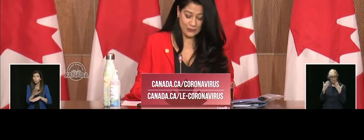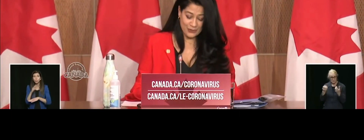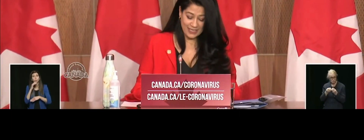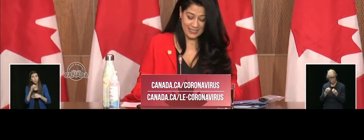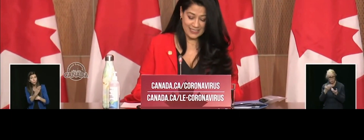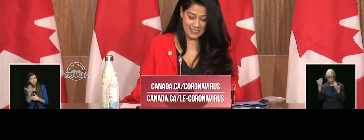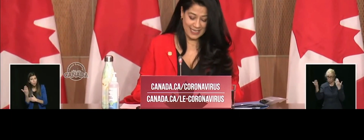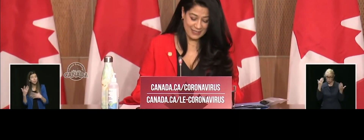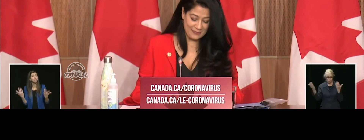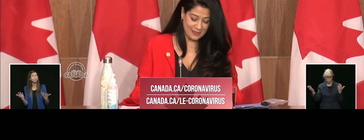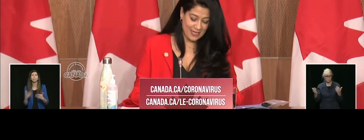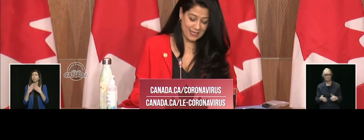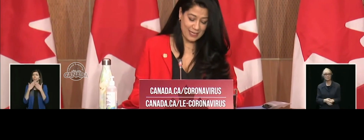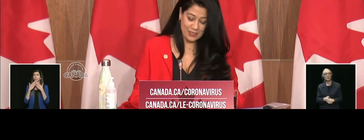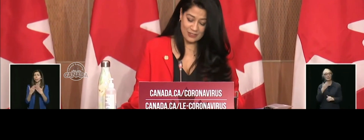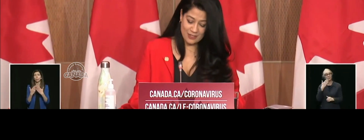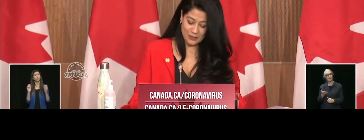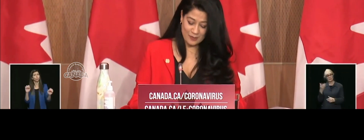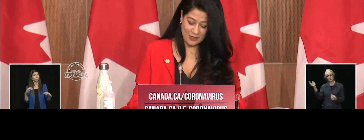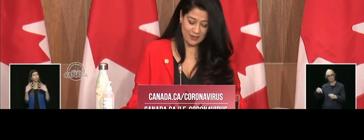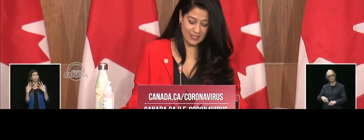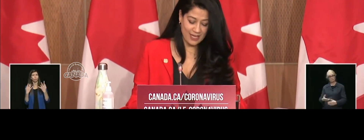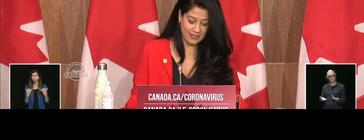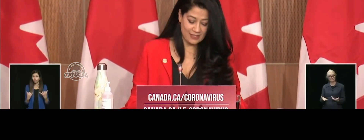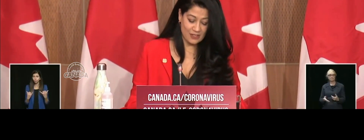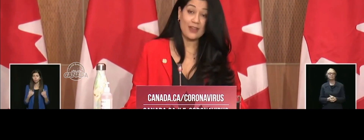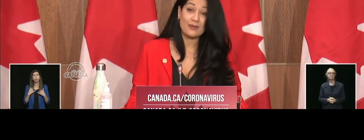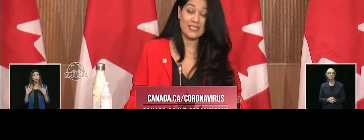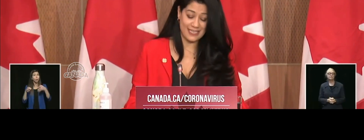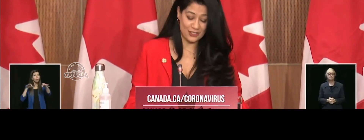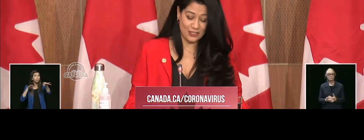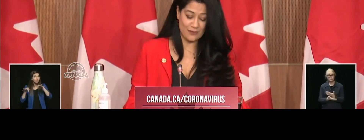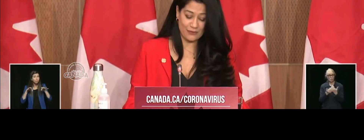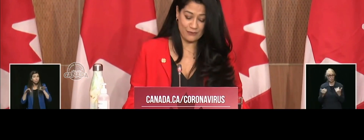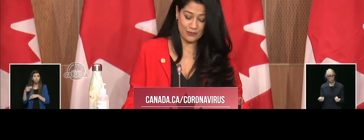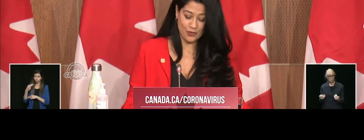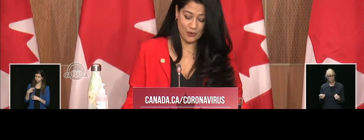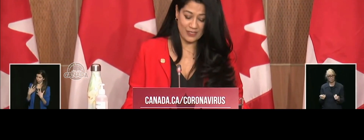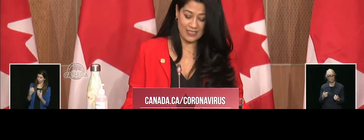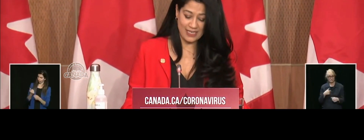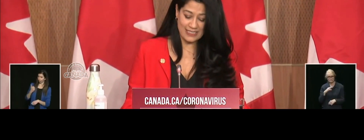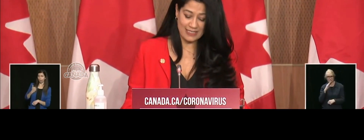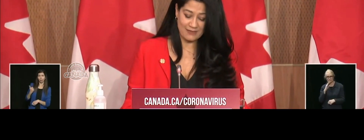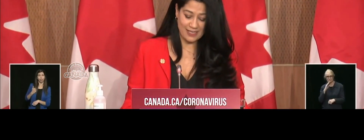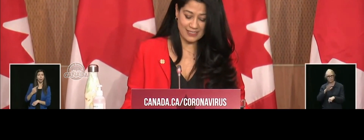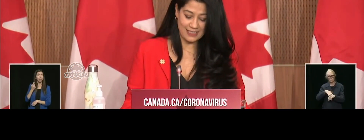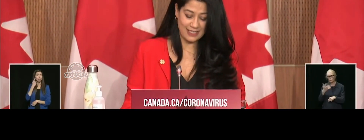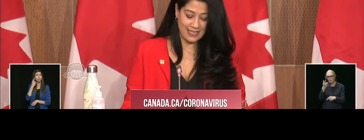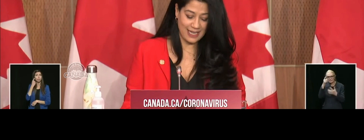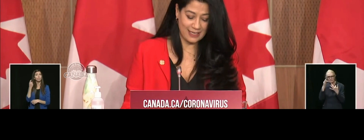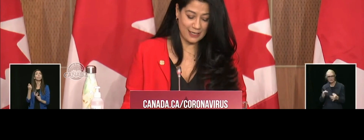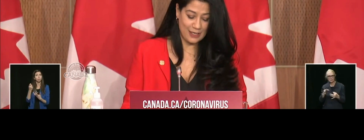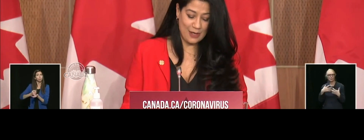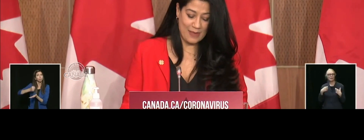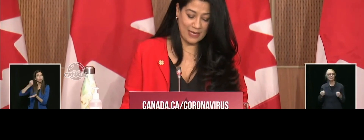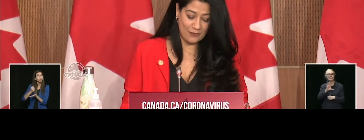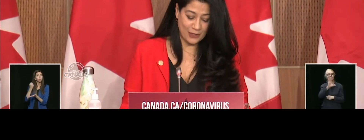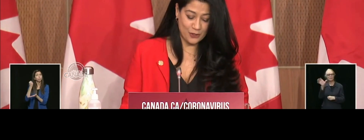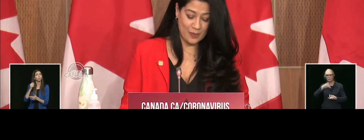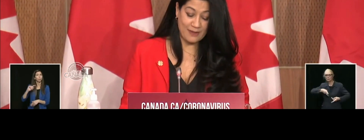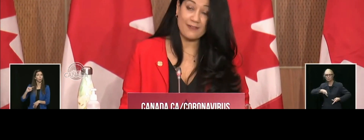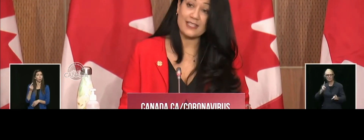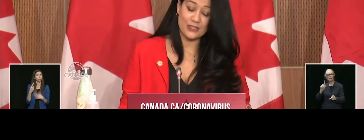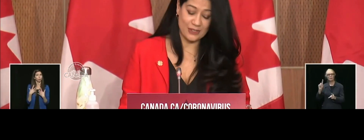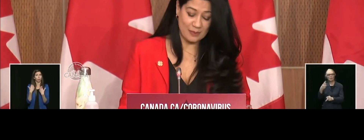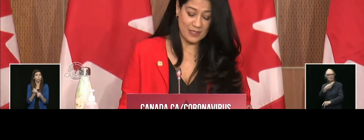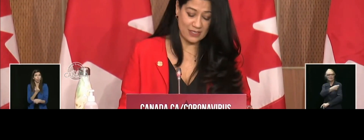Thank you for joining us today. I'm here to talk to you about Health Canada's authorization of the first COVID-19 vaccine in Canada,